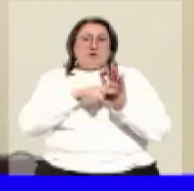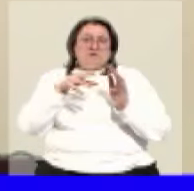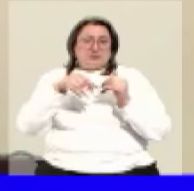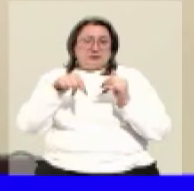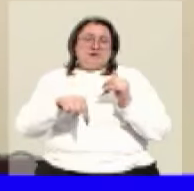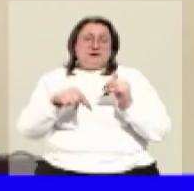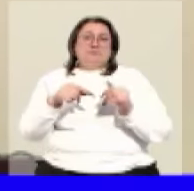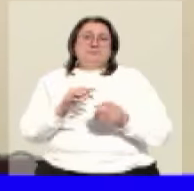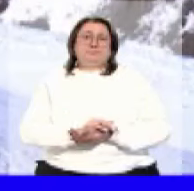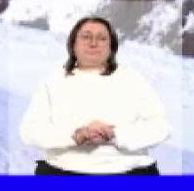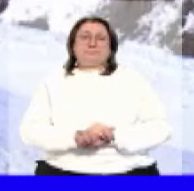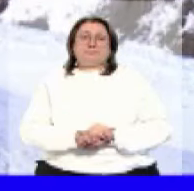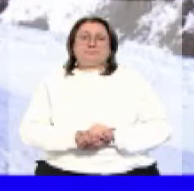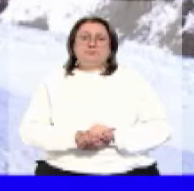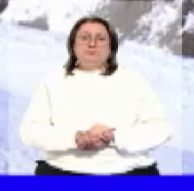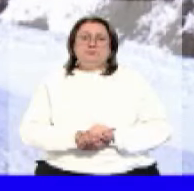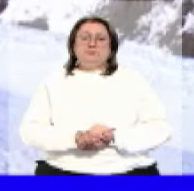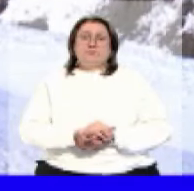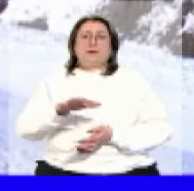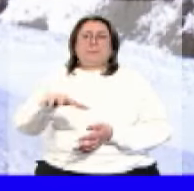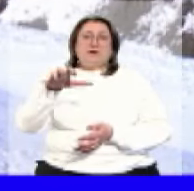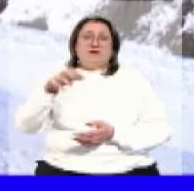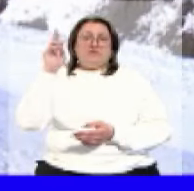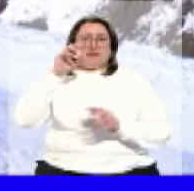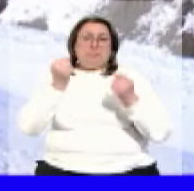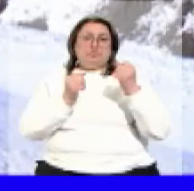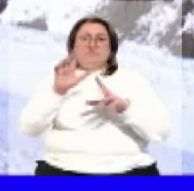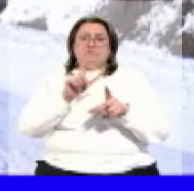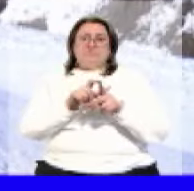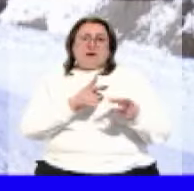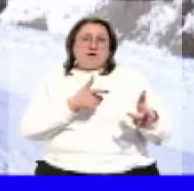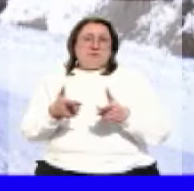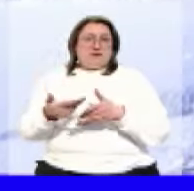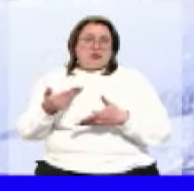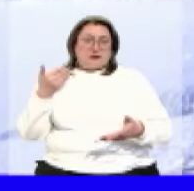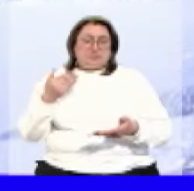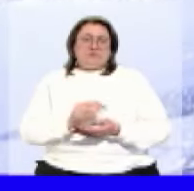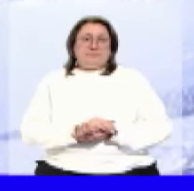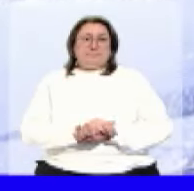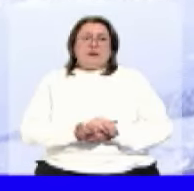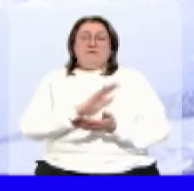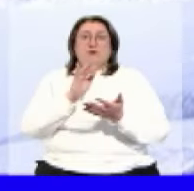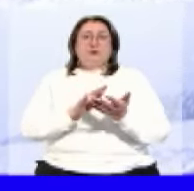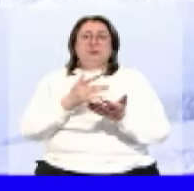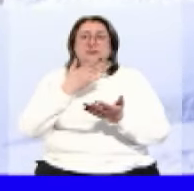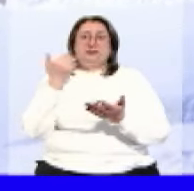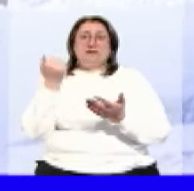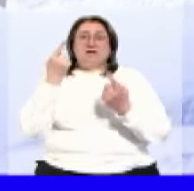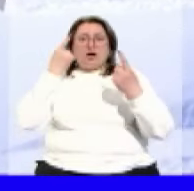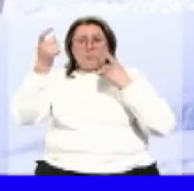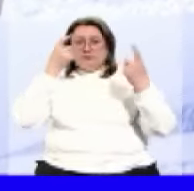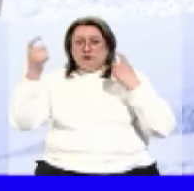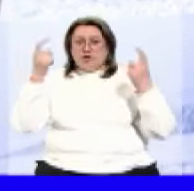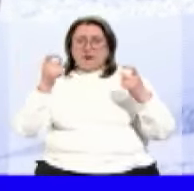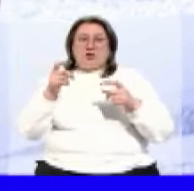деп есептеймін. Шаһарда төтенше жағдай туындаған кезде азаматтарды хабарда етіп эвакуациялау бойынша шұғыл